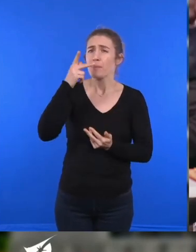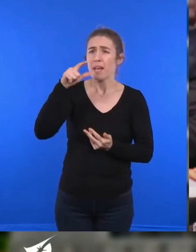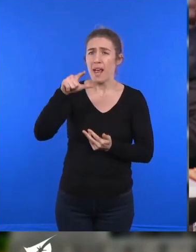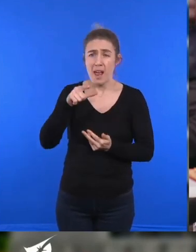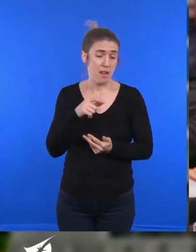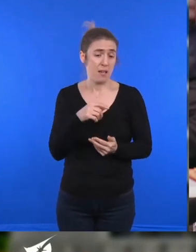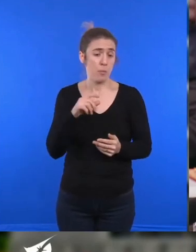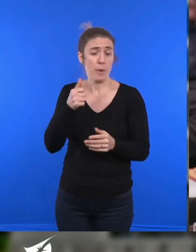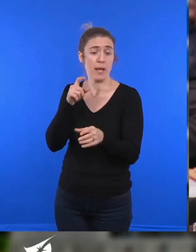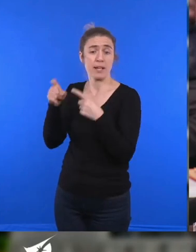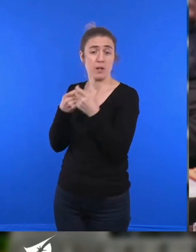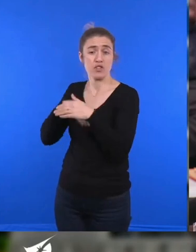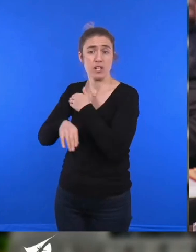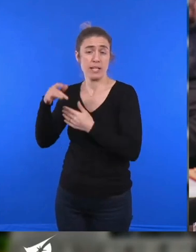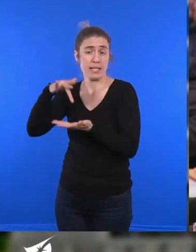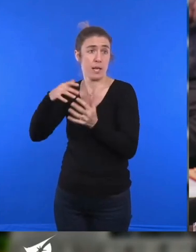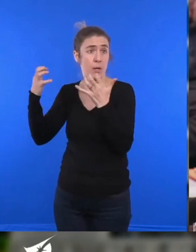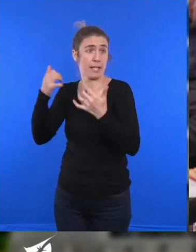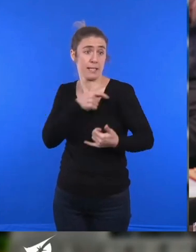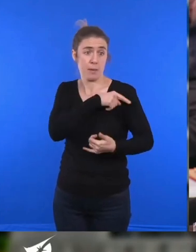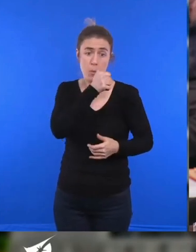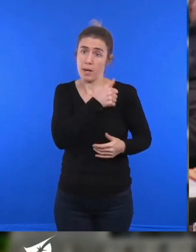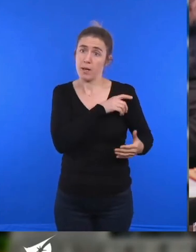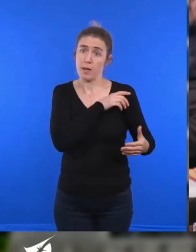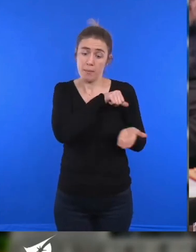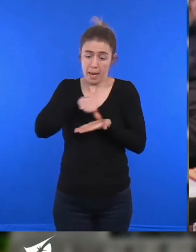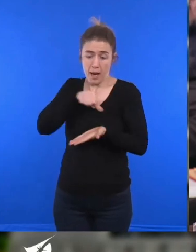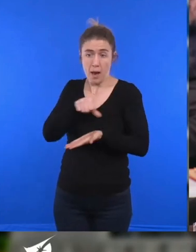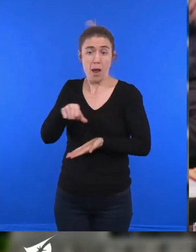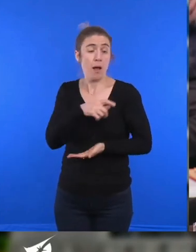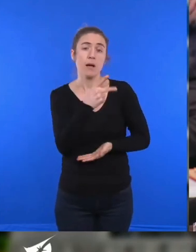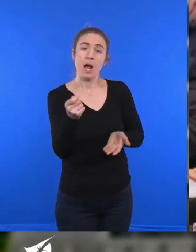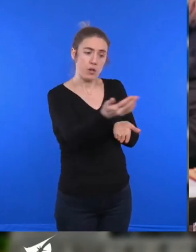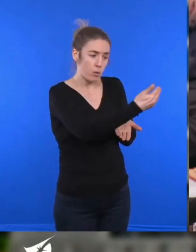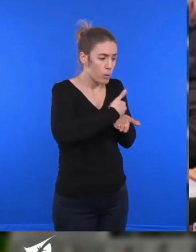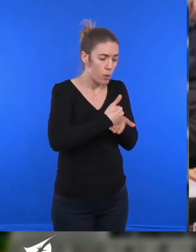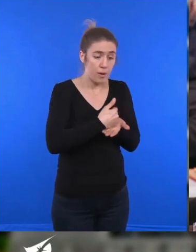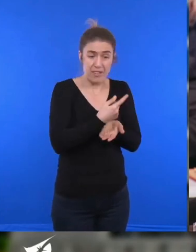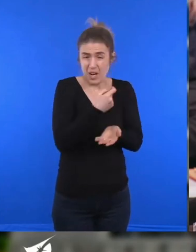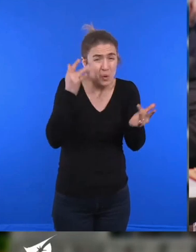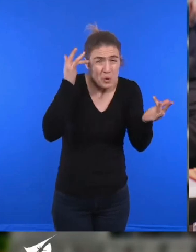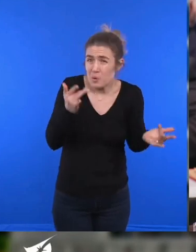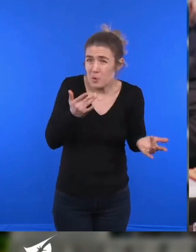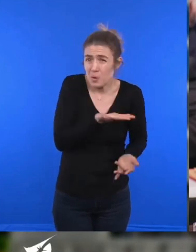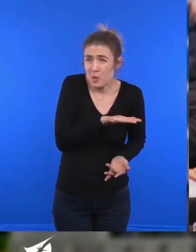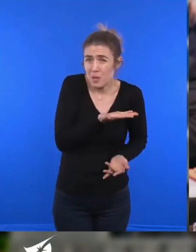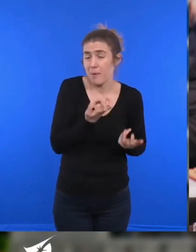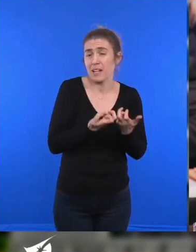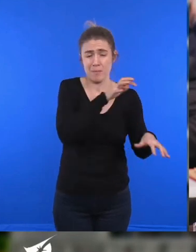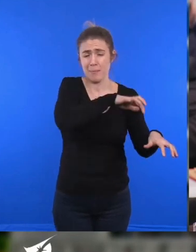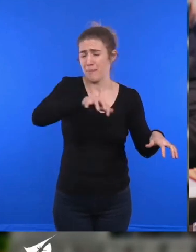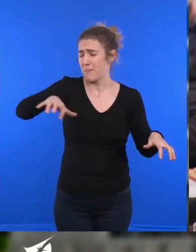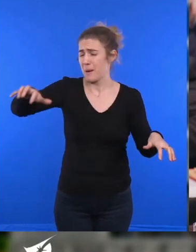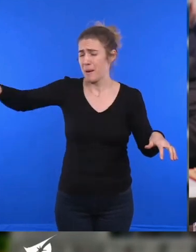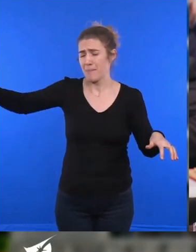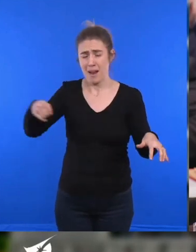Cité des Congrès dans laquelle nous nous trouvons, dont la majeure partie des recettes est culturelle. C'est tous ces équipements-là qui se